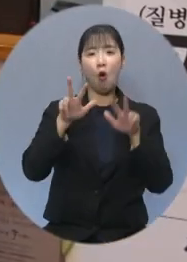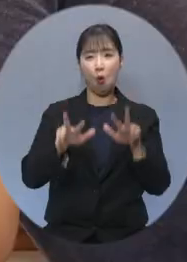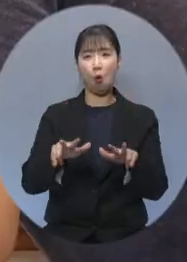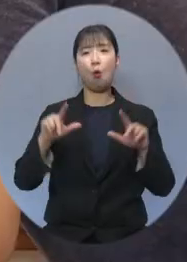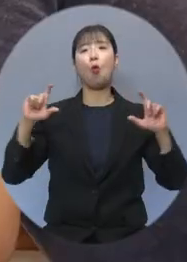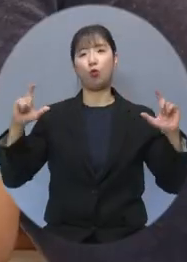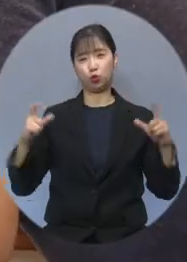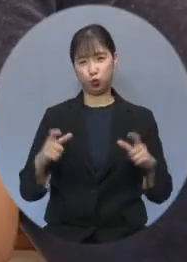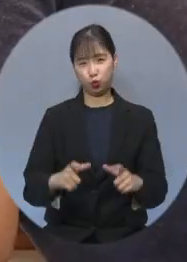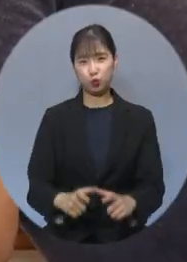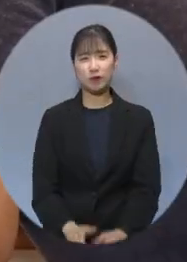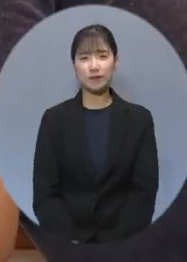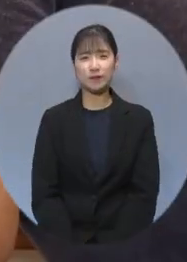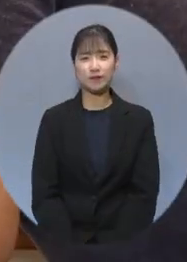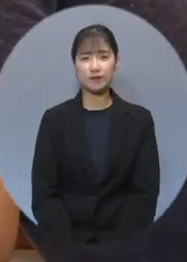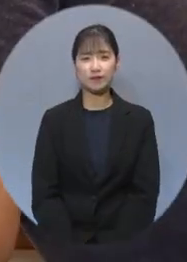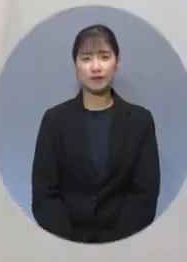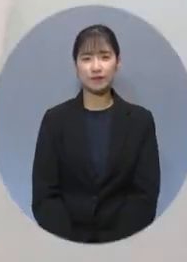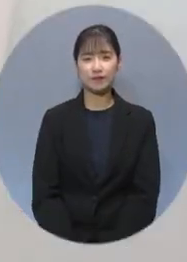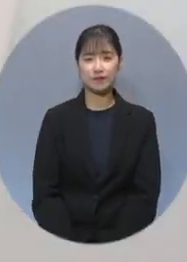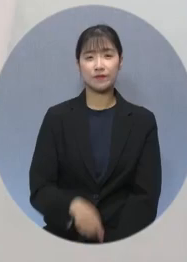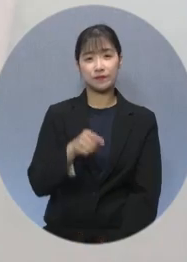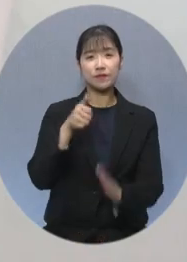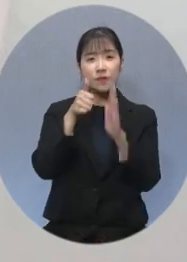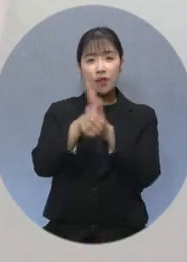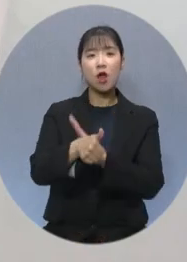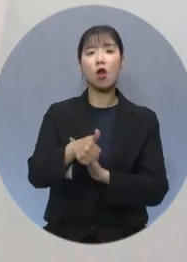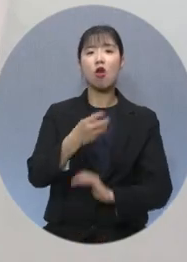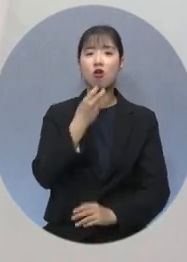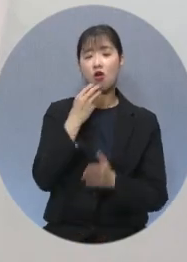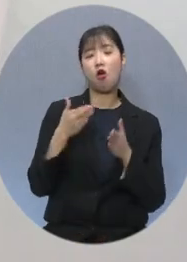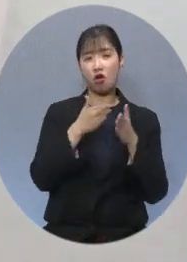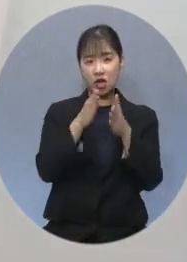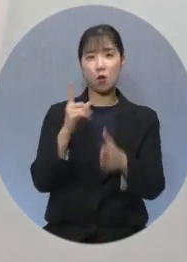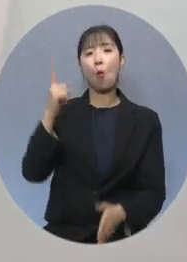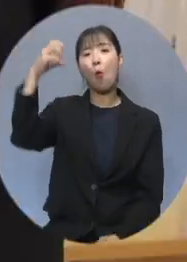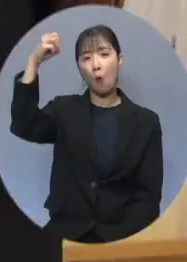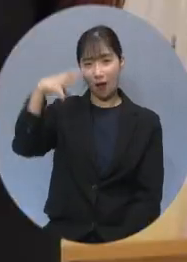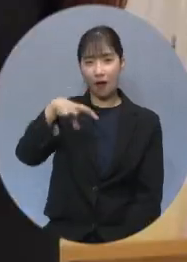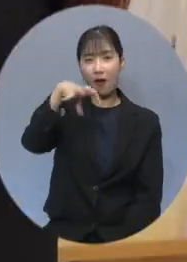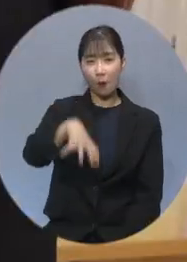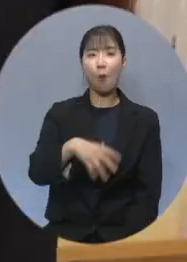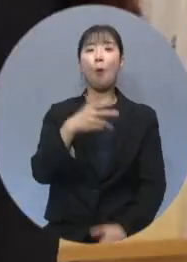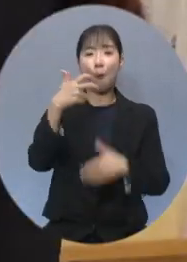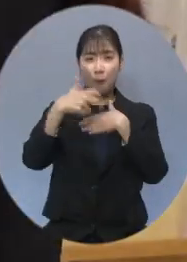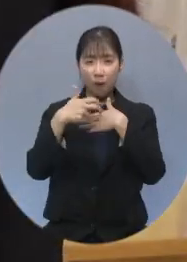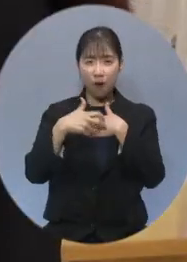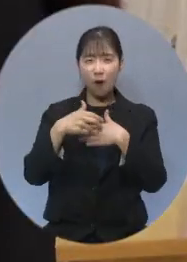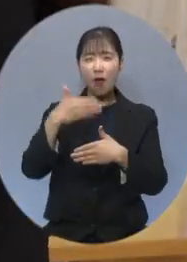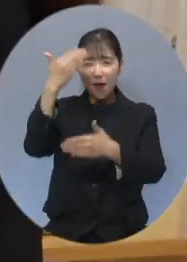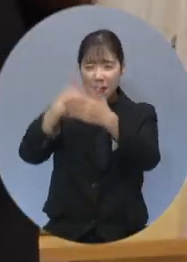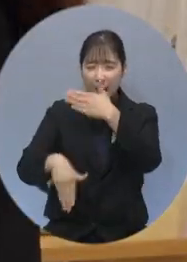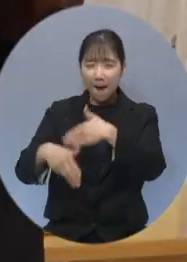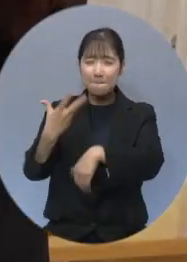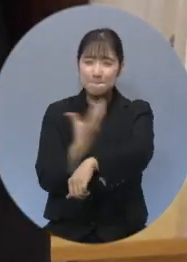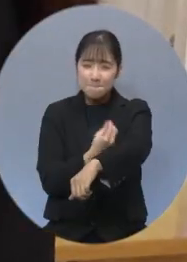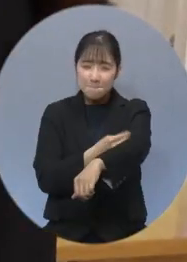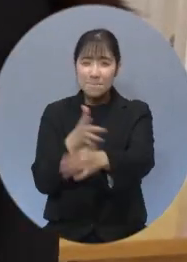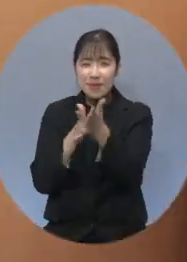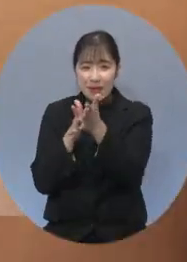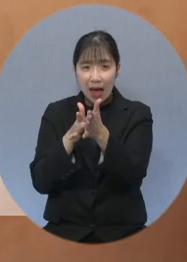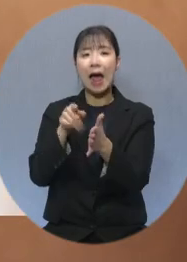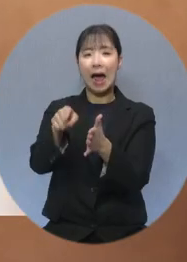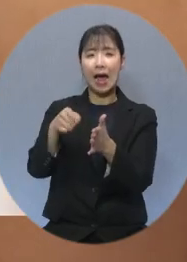감소되는 모습입니다. 취재진이 찾은 경기도 고양시 덕유동의 한 의원에서는 자녀 백신 접종을 마친 시민들을